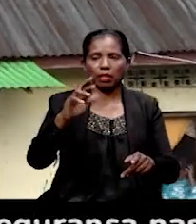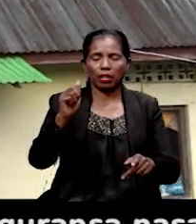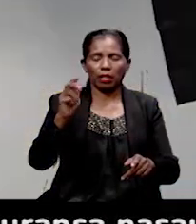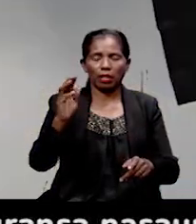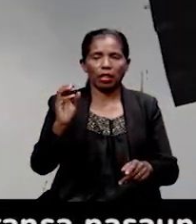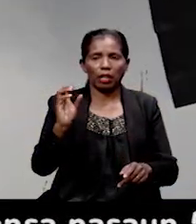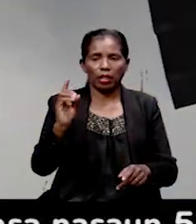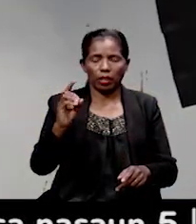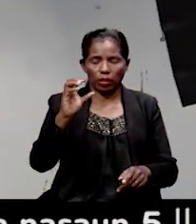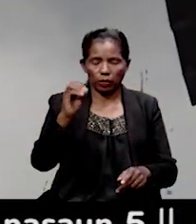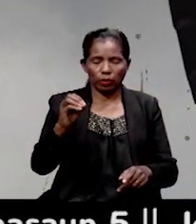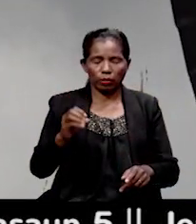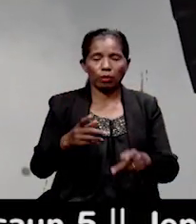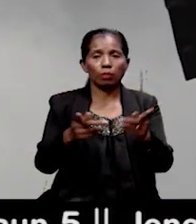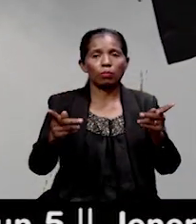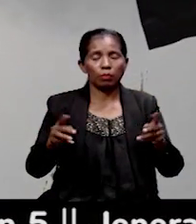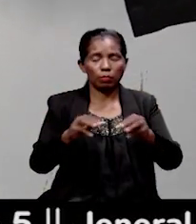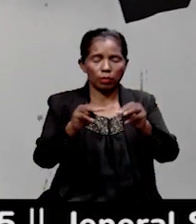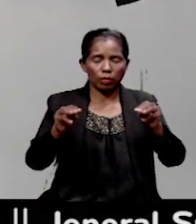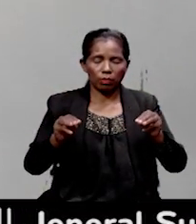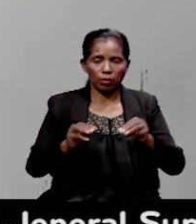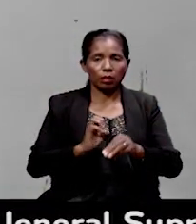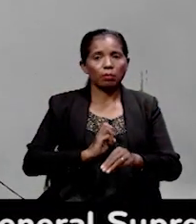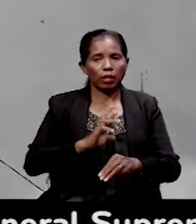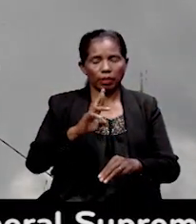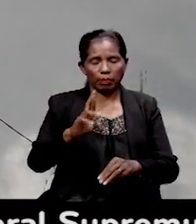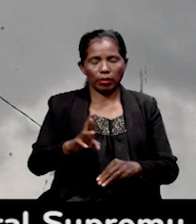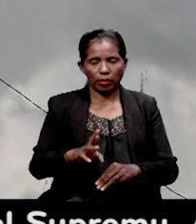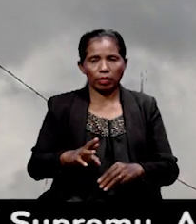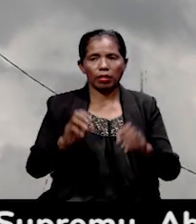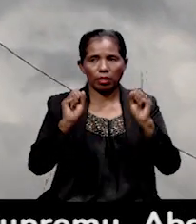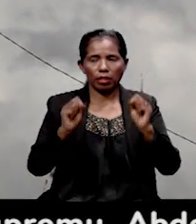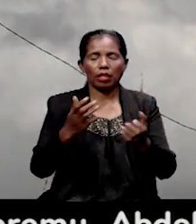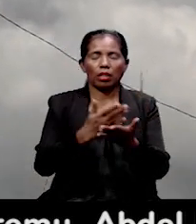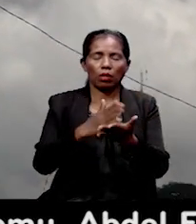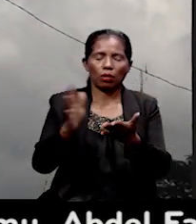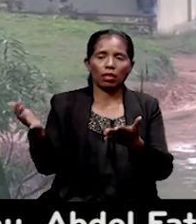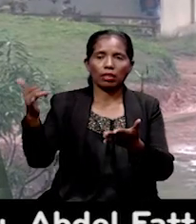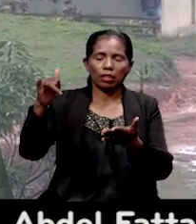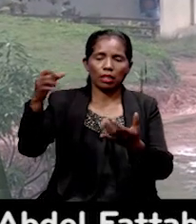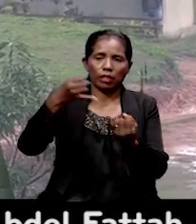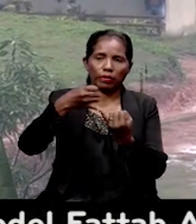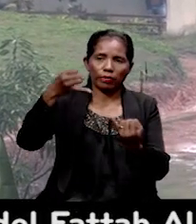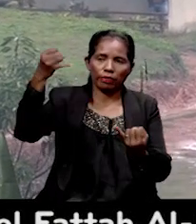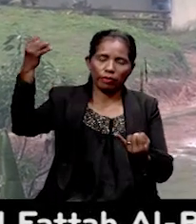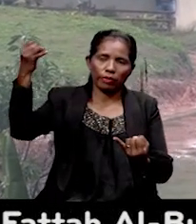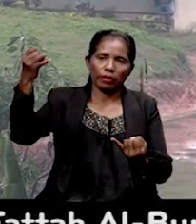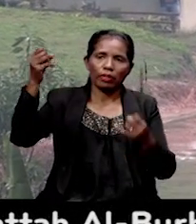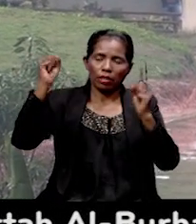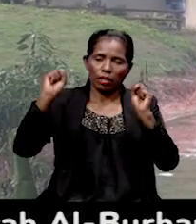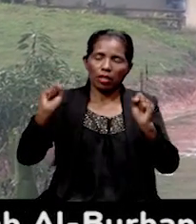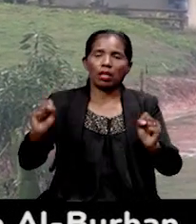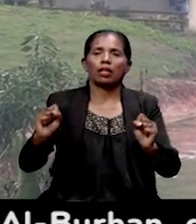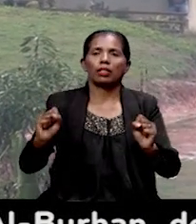bolu poso administrativo Hatulia B, munisipio Ermera, obrigado tenke sosarasik fiu hodidara eletricidade baia sira